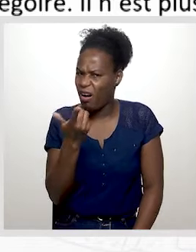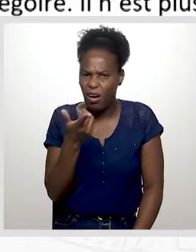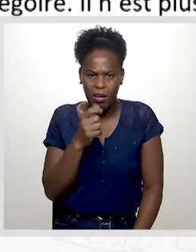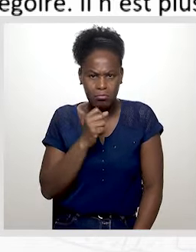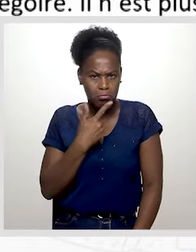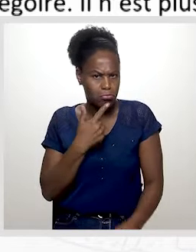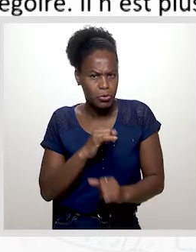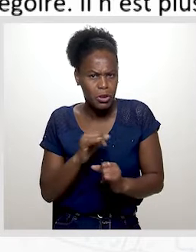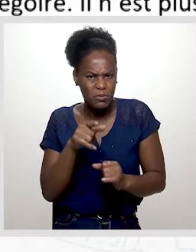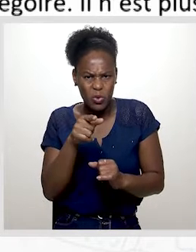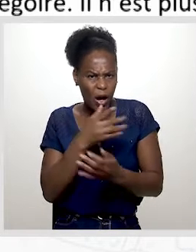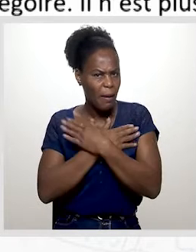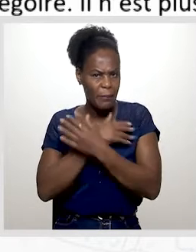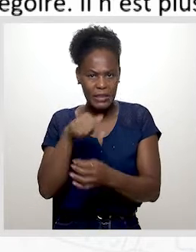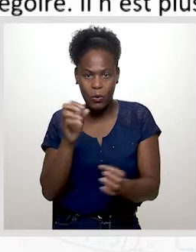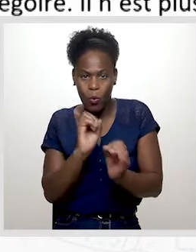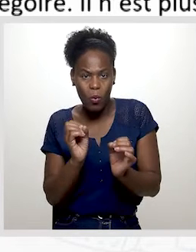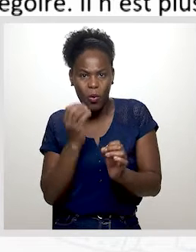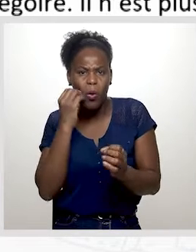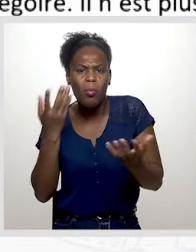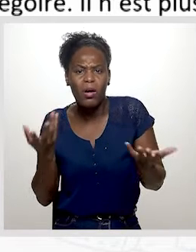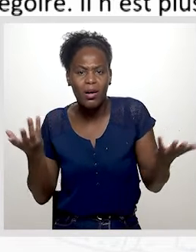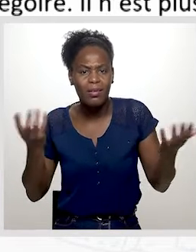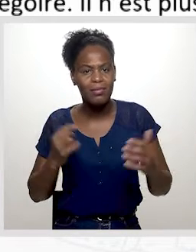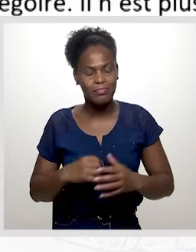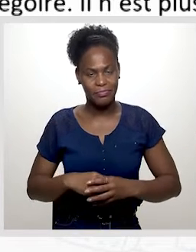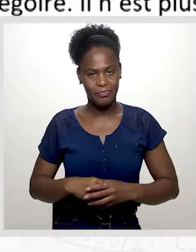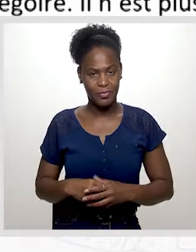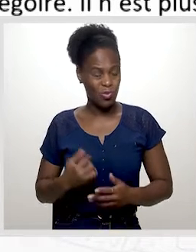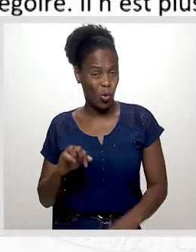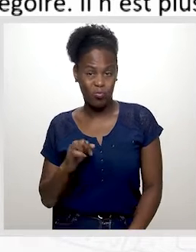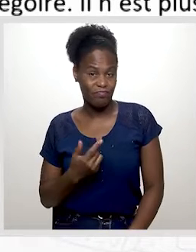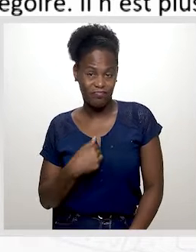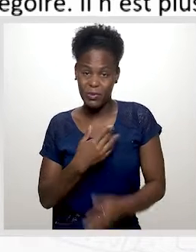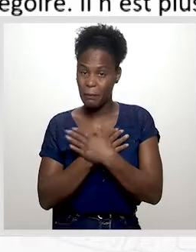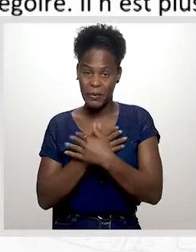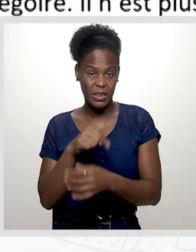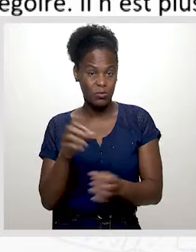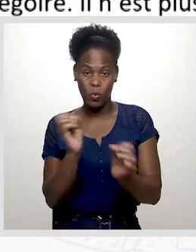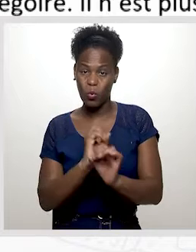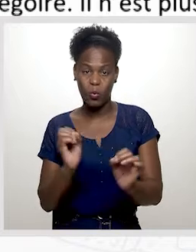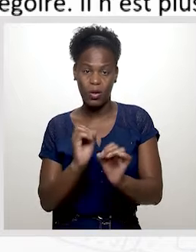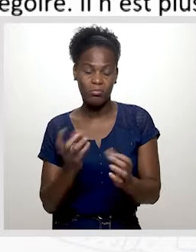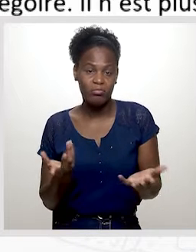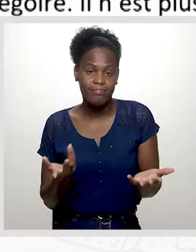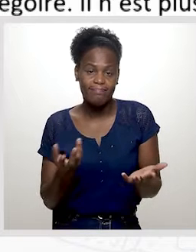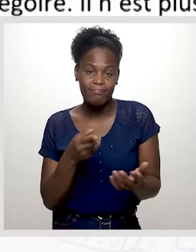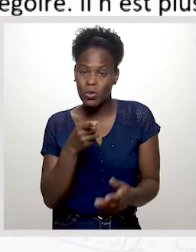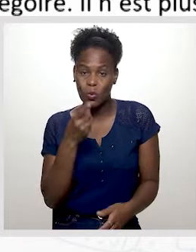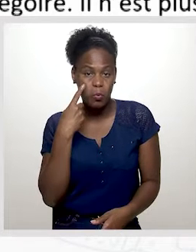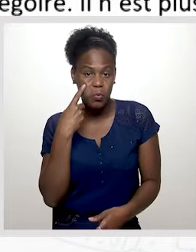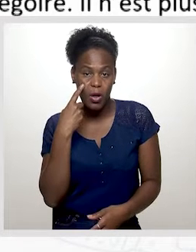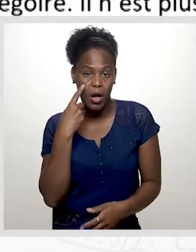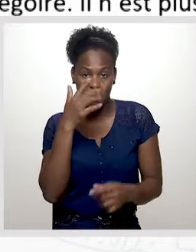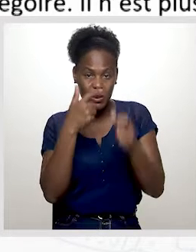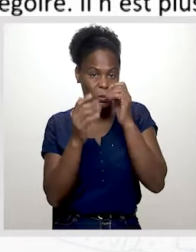possible. Tu n'as pas d'amis ici? Comment ça? Non, je n'ai pas d'amis ici. Tu ne connais pas